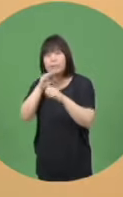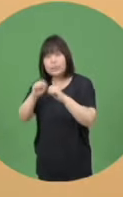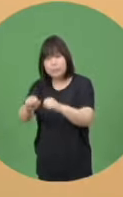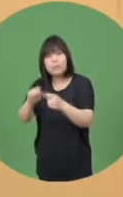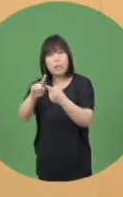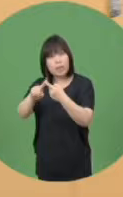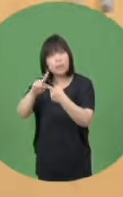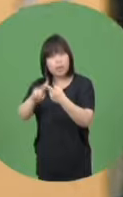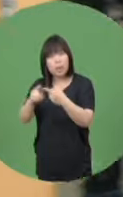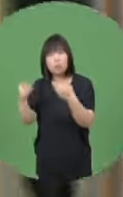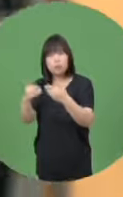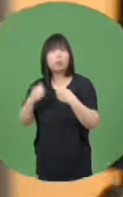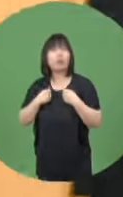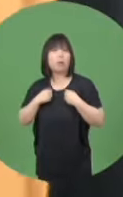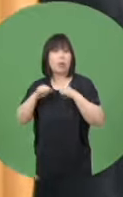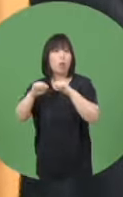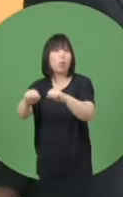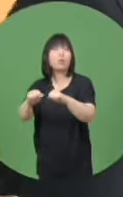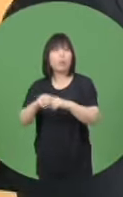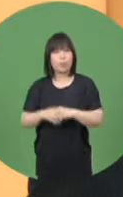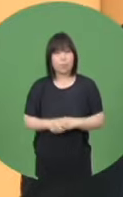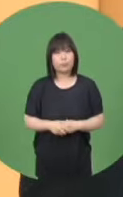職業訓練などが行われます。